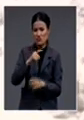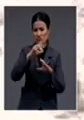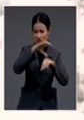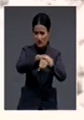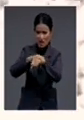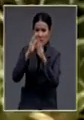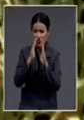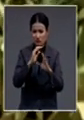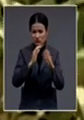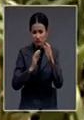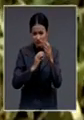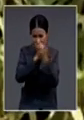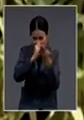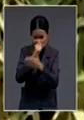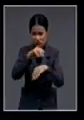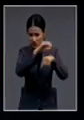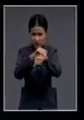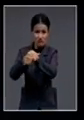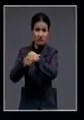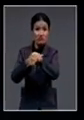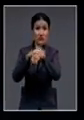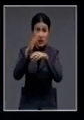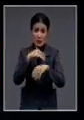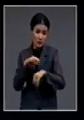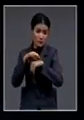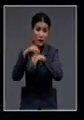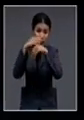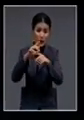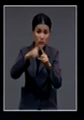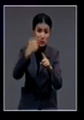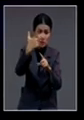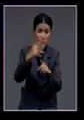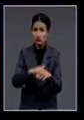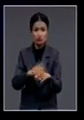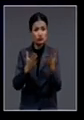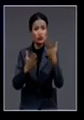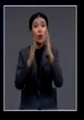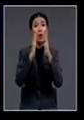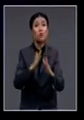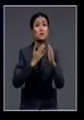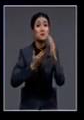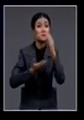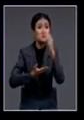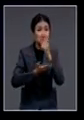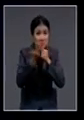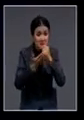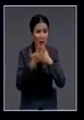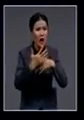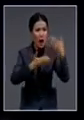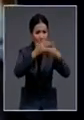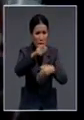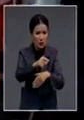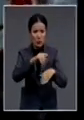ตอนนั้นเนี่ยเป็นนโยบายที่เขาชูขึ้นมาเลยและพอหลังจากนั้นดำรงตำแหน่งได้แป๊บเดียวโอ้โหทุกอย่างมัน เกิดความเสียหายอย่างมากจริง